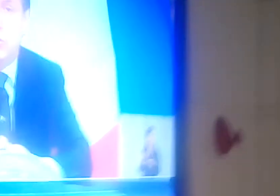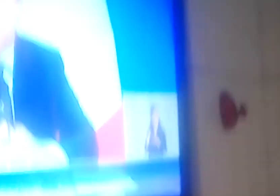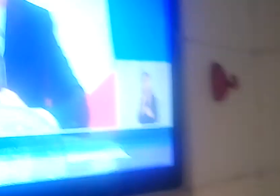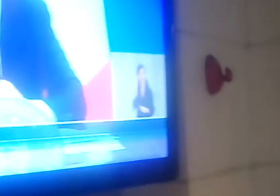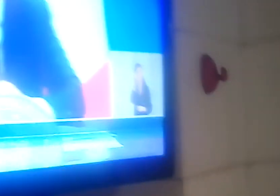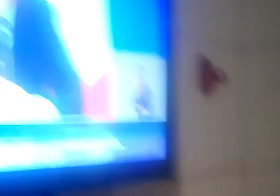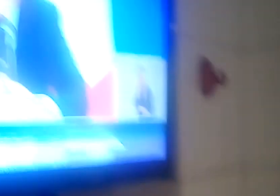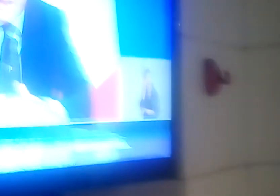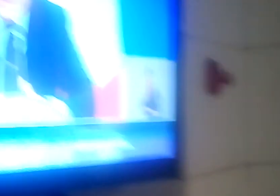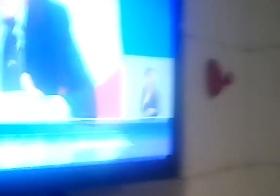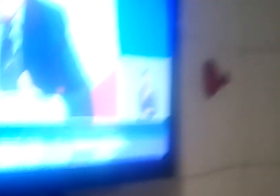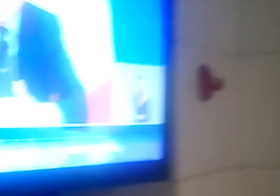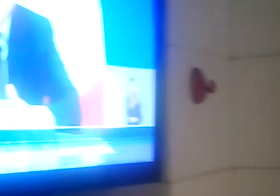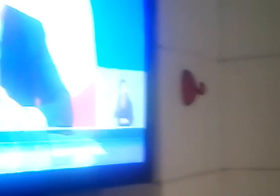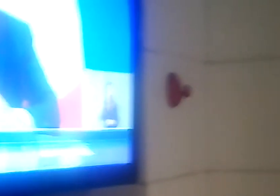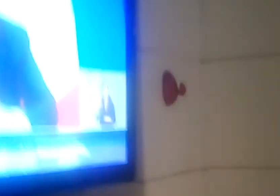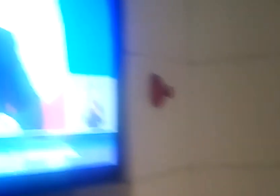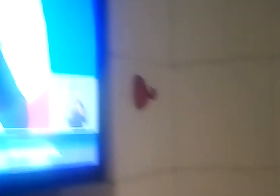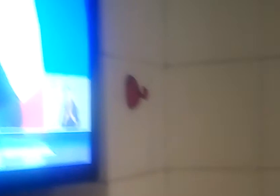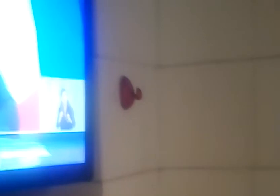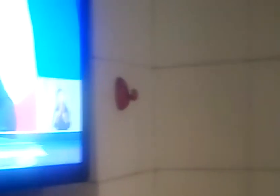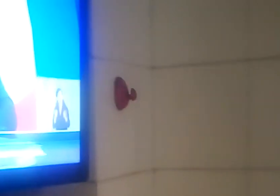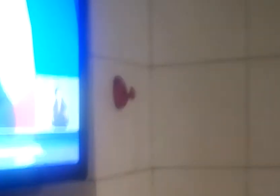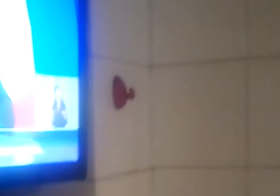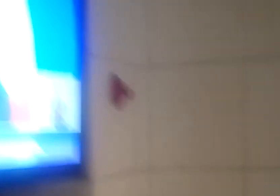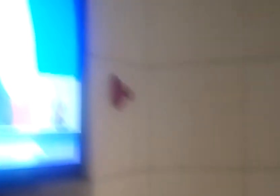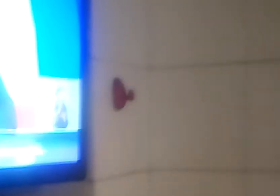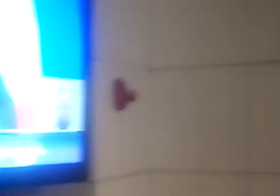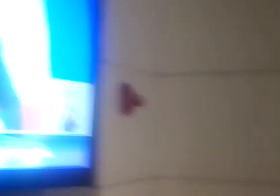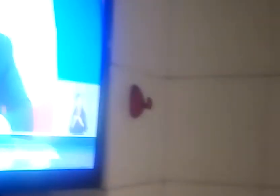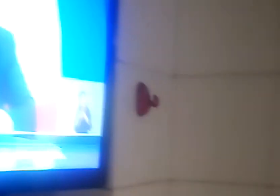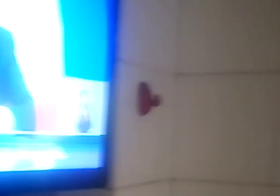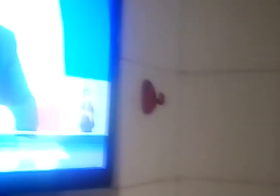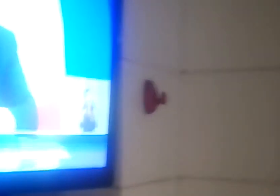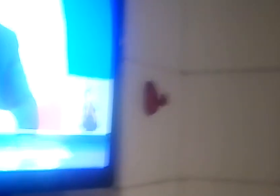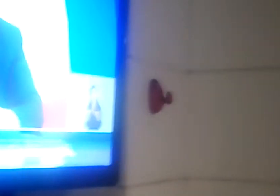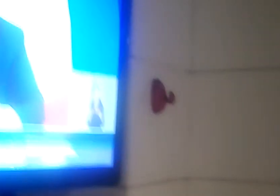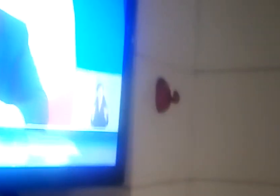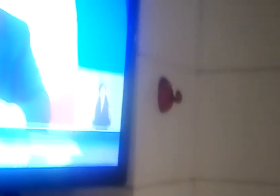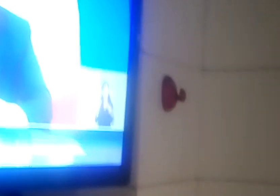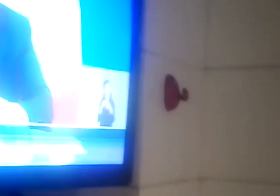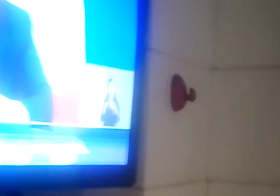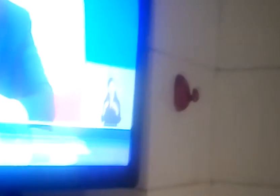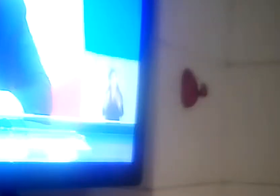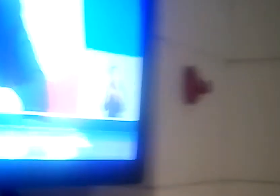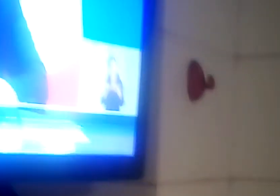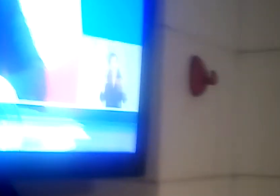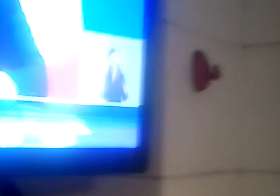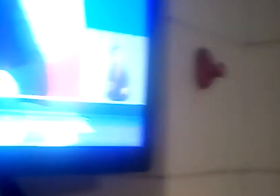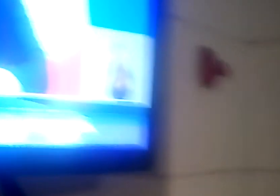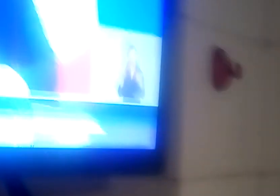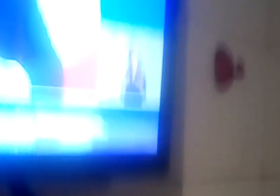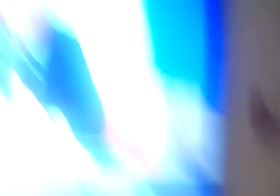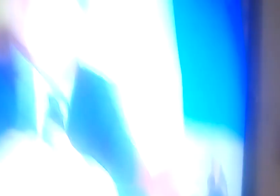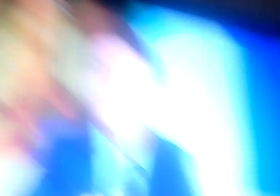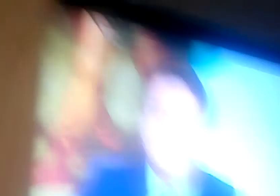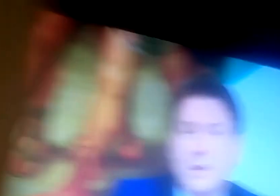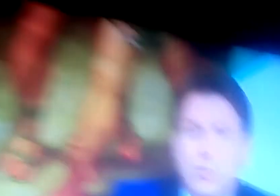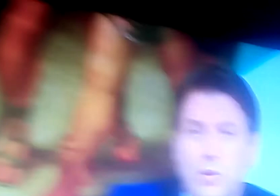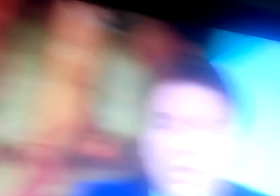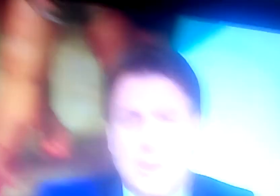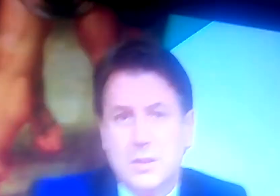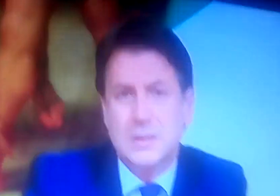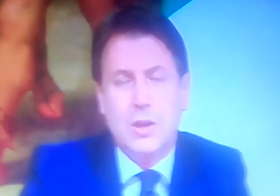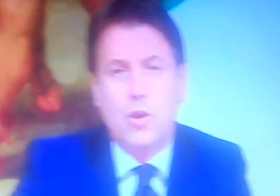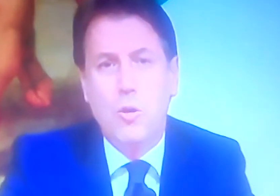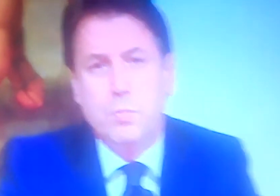ciascuno di noi può fare per risollevare questa nostra comunità, per consentire una più rapida ripresa. Dipende da